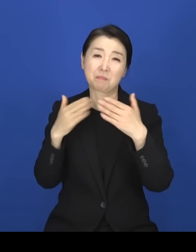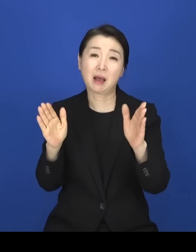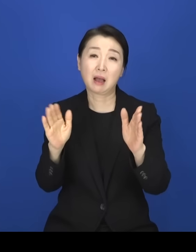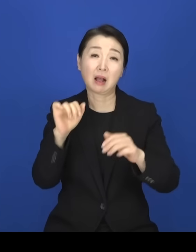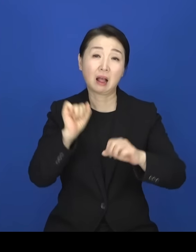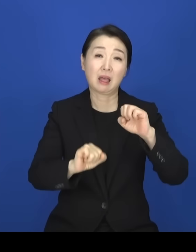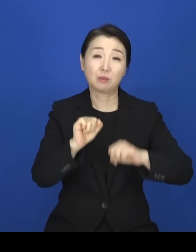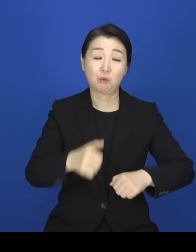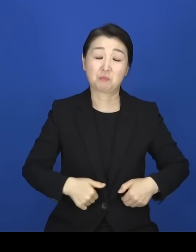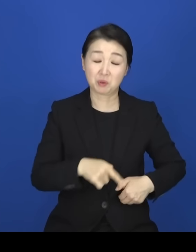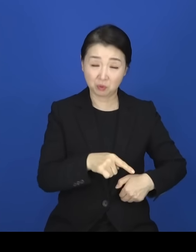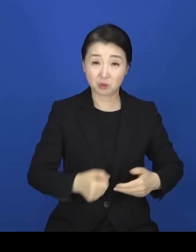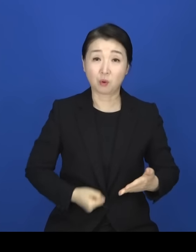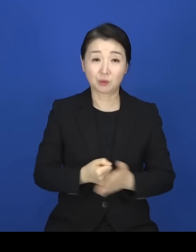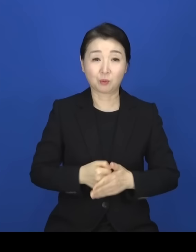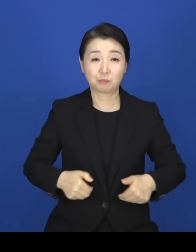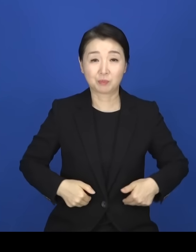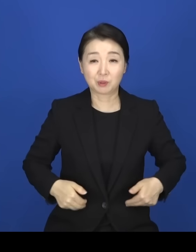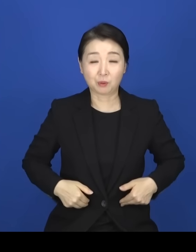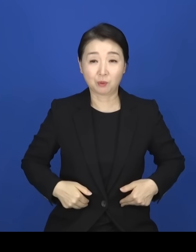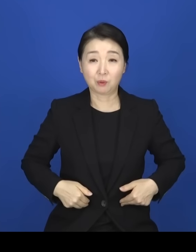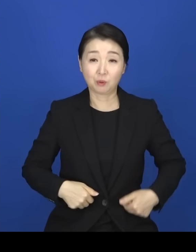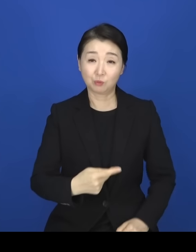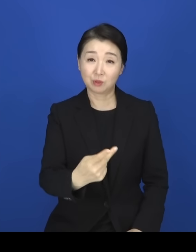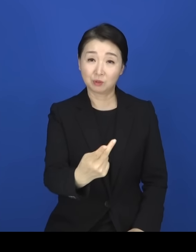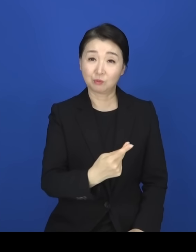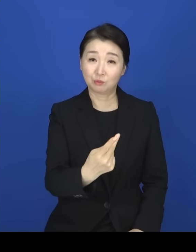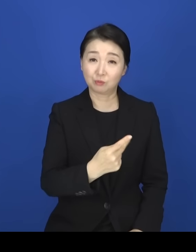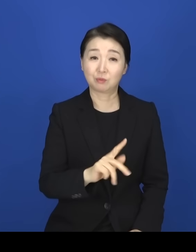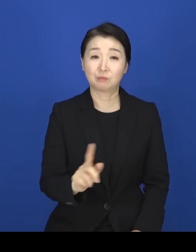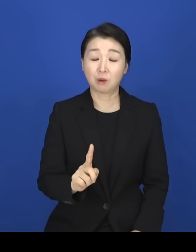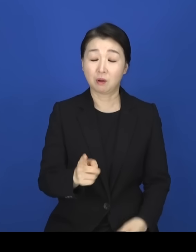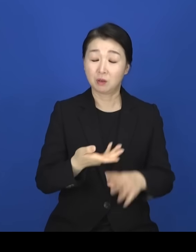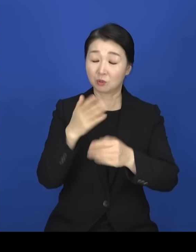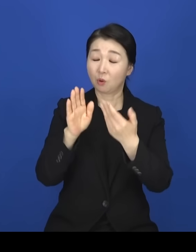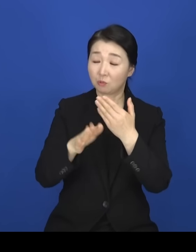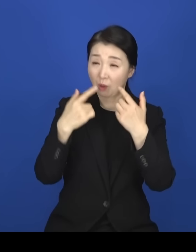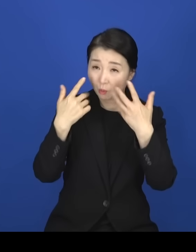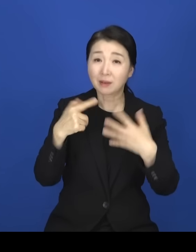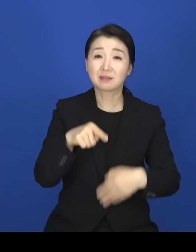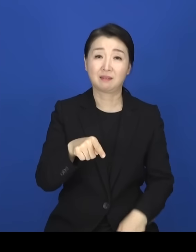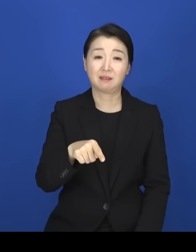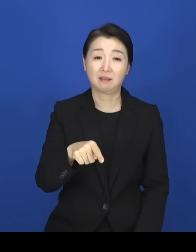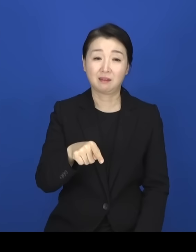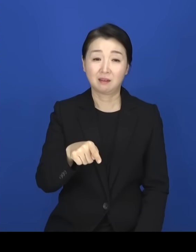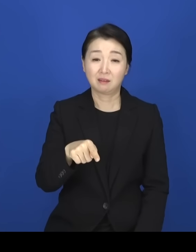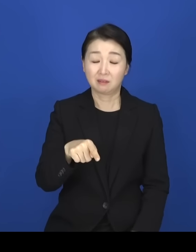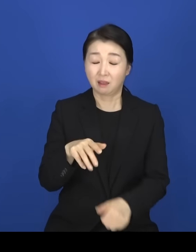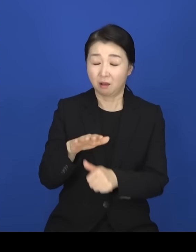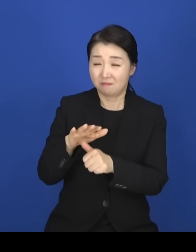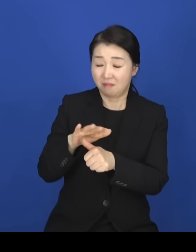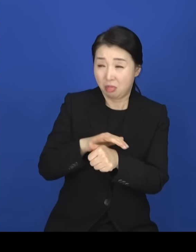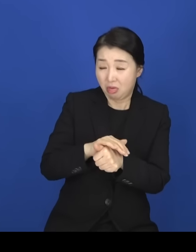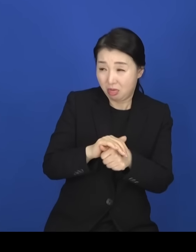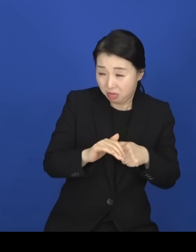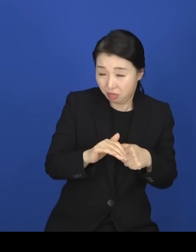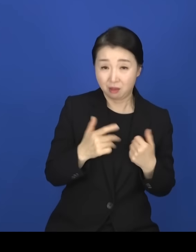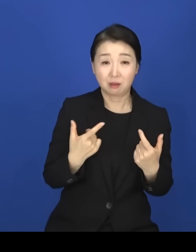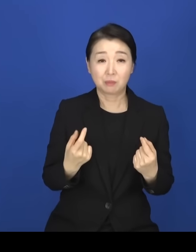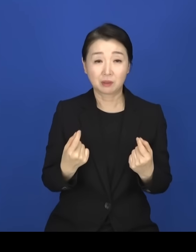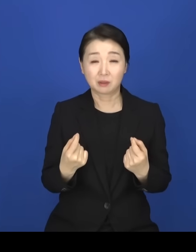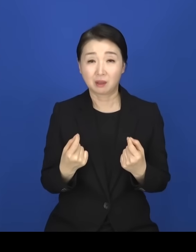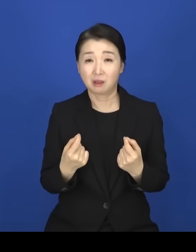있는 행동을 할 수 있는 그런 용기가 있어야 그렇죠. 되는데 오, 저희는 사실은 워낙 이 선후배 체계가 확실하니까 그렇죠. 개그맨들이 다 그렇죠. 억눌린 상태니까 네.